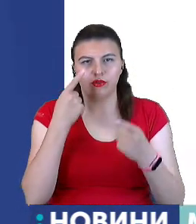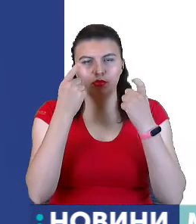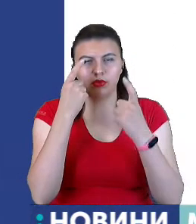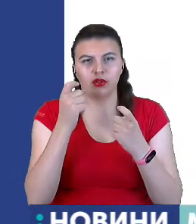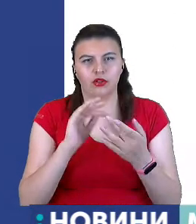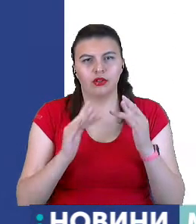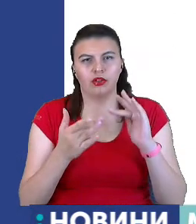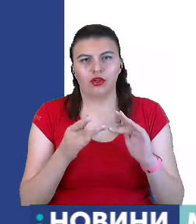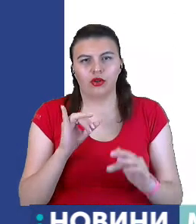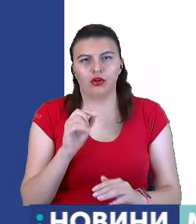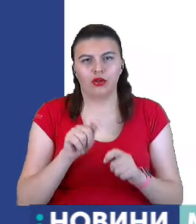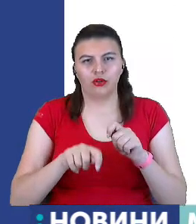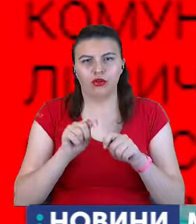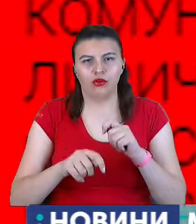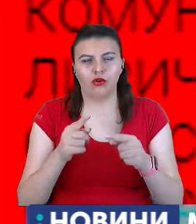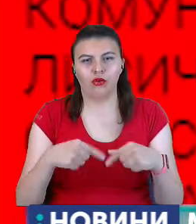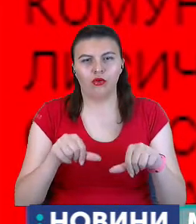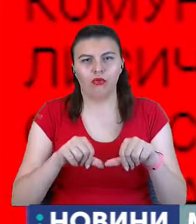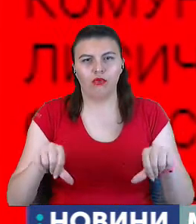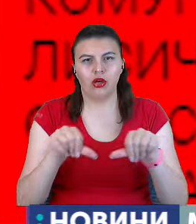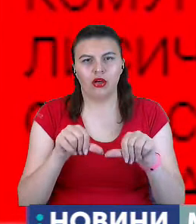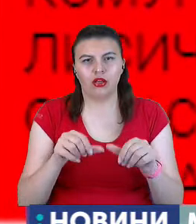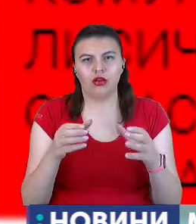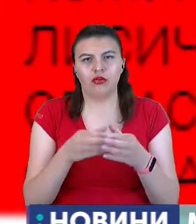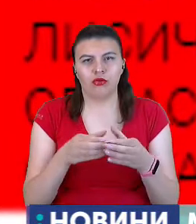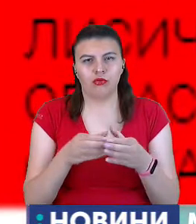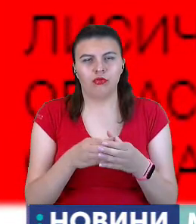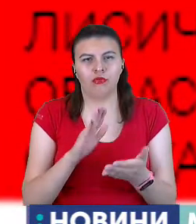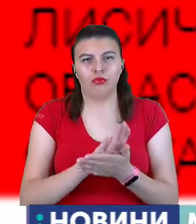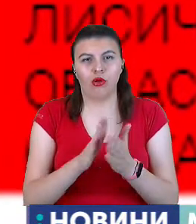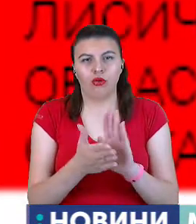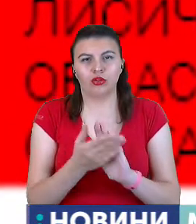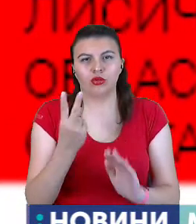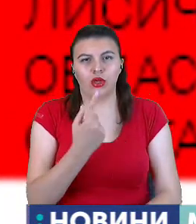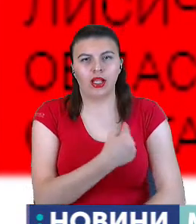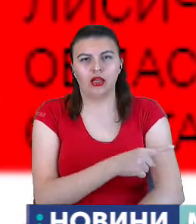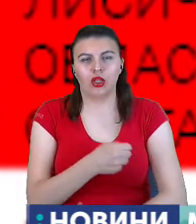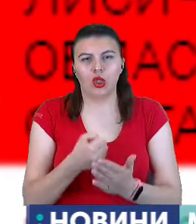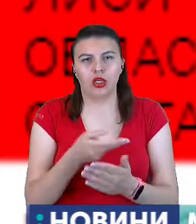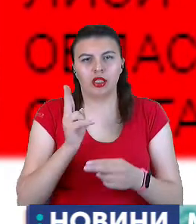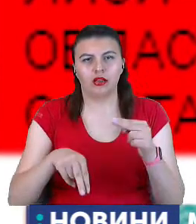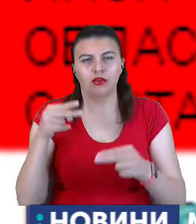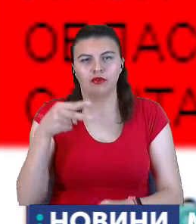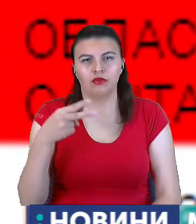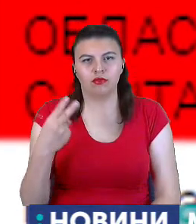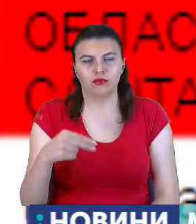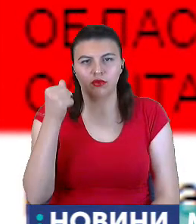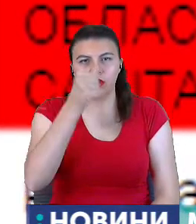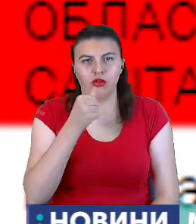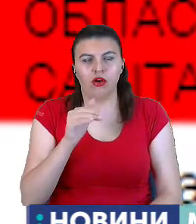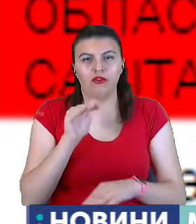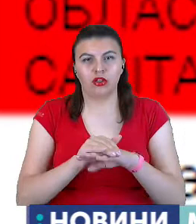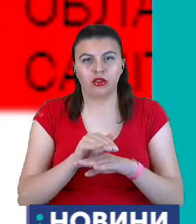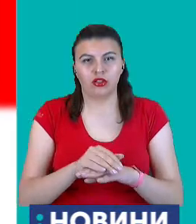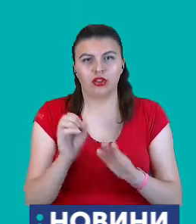«Юконтрол», компанія «Екоінвест Груп» має договір з другою лікарнею у Лисичанську до кінця 2020 року, але фактично